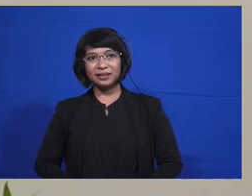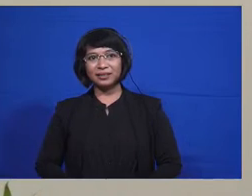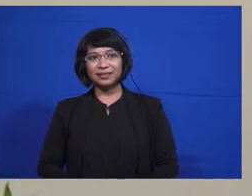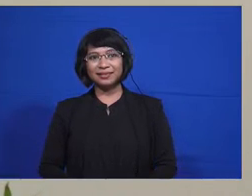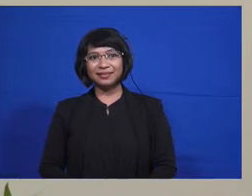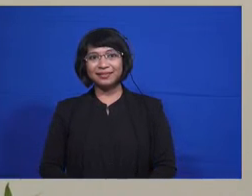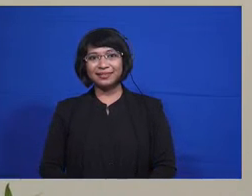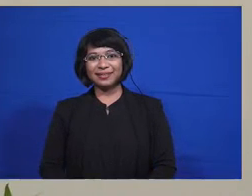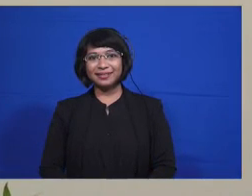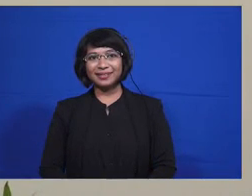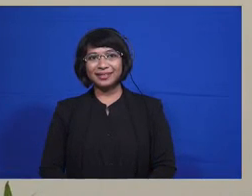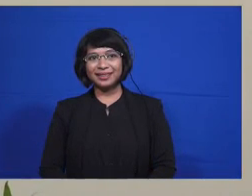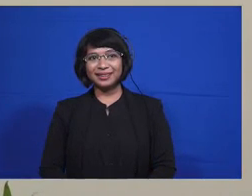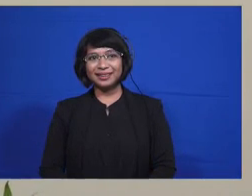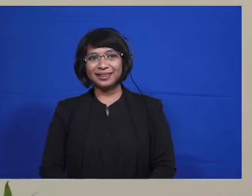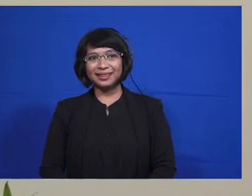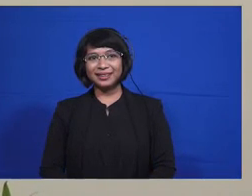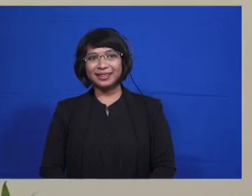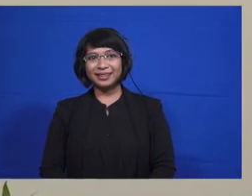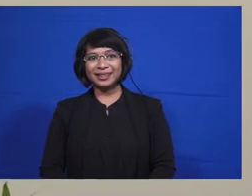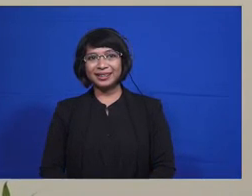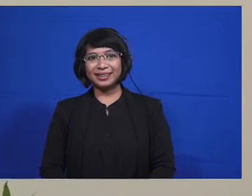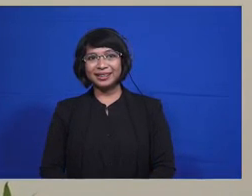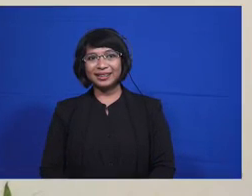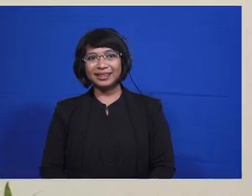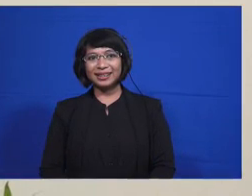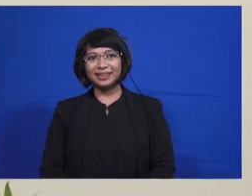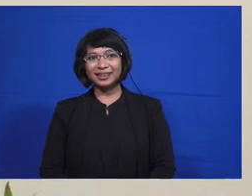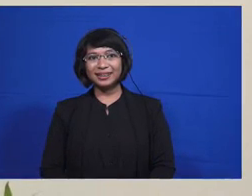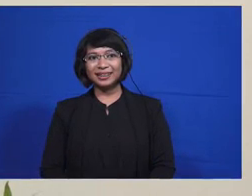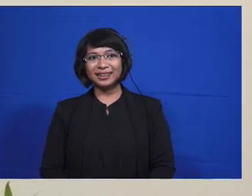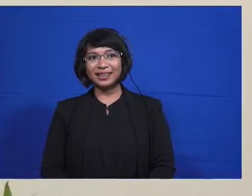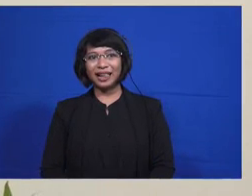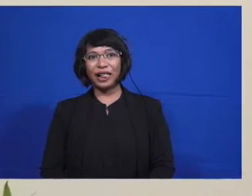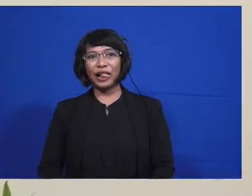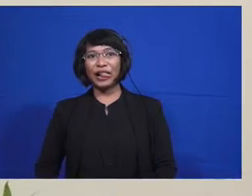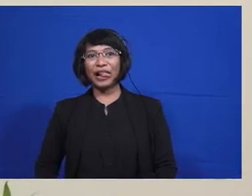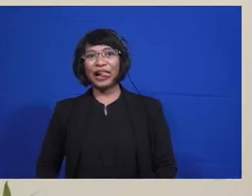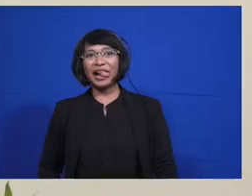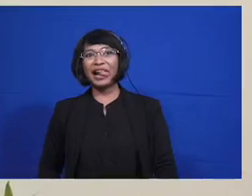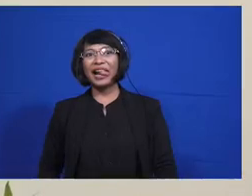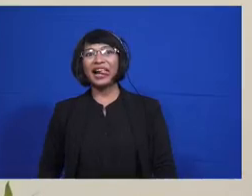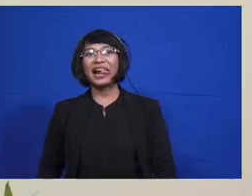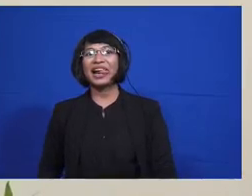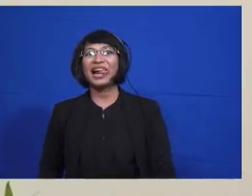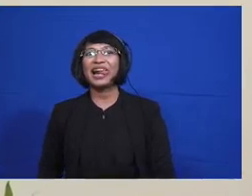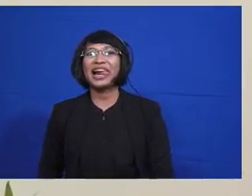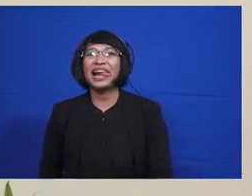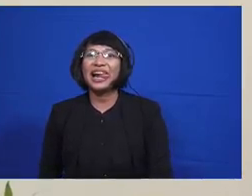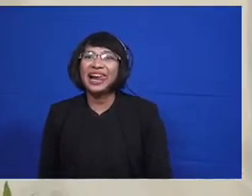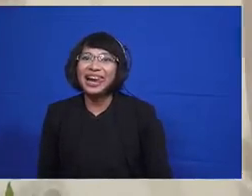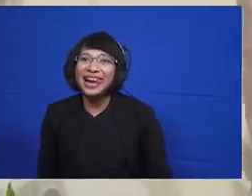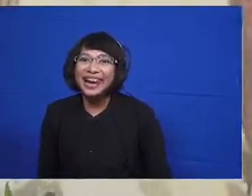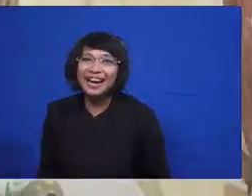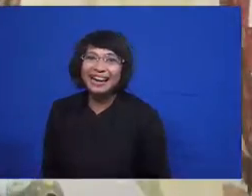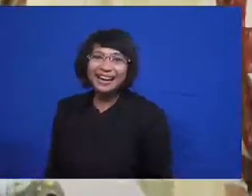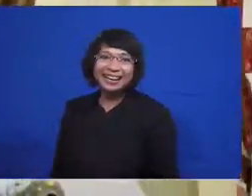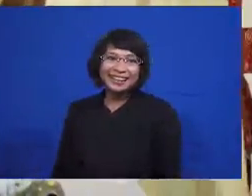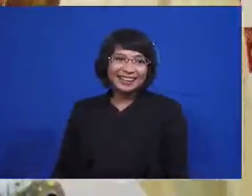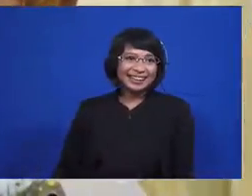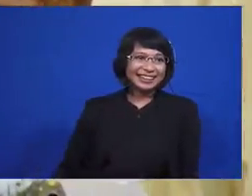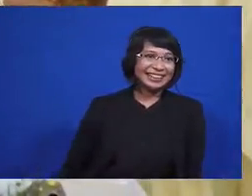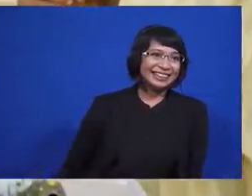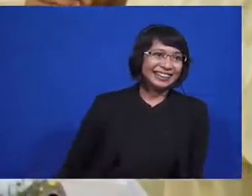luar untuk menyanyikan litani para kudus lagi, gitu, supaya semakin